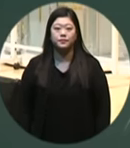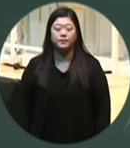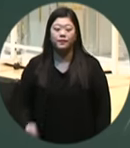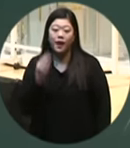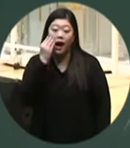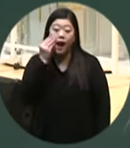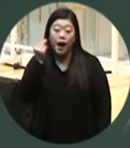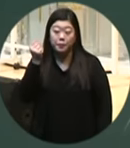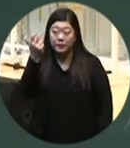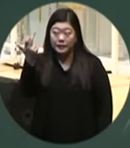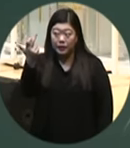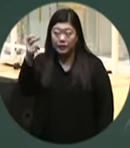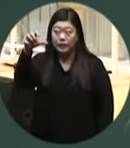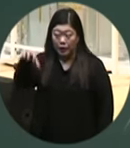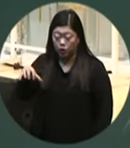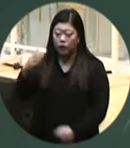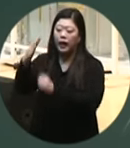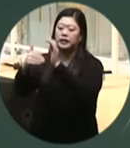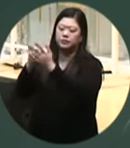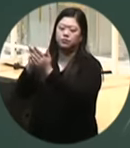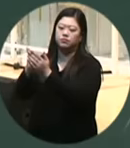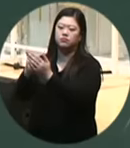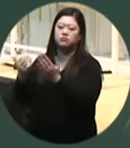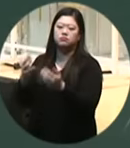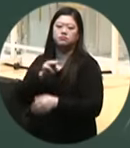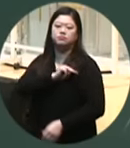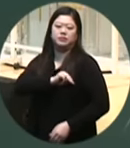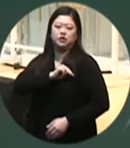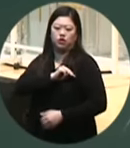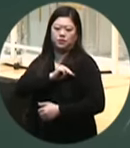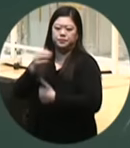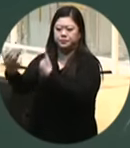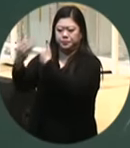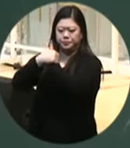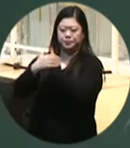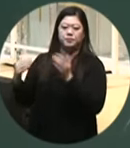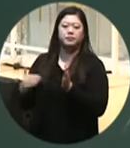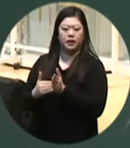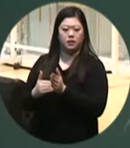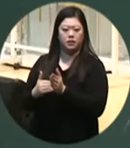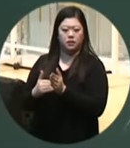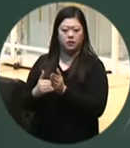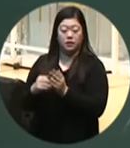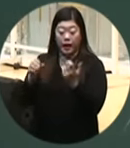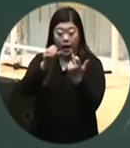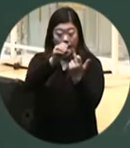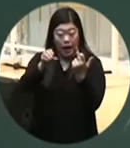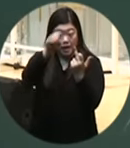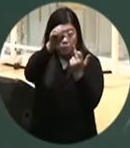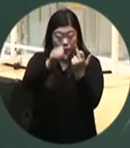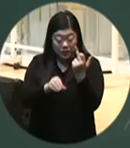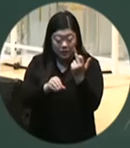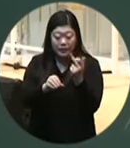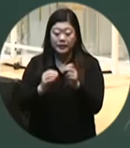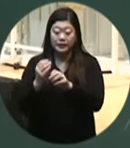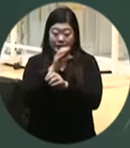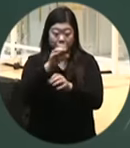감람산에서 미션을 주었어요. At the Mount of Olives, Jesus gave a mission. 갈보리산에서 십자가 지신